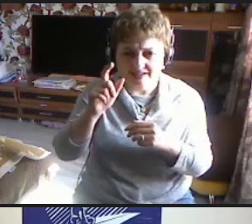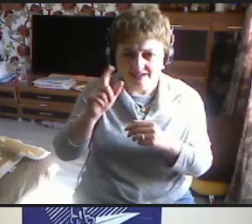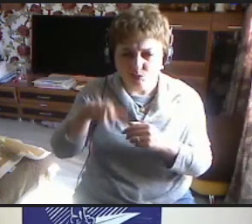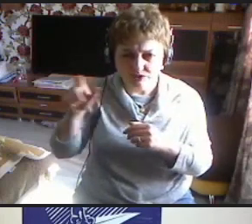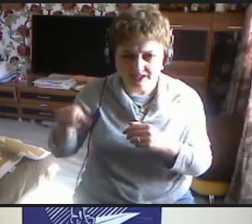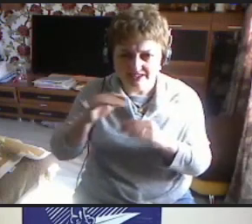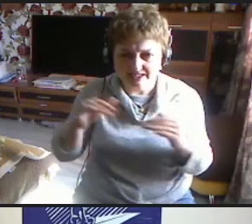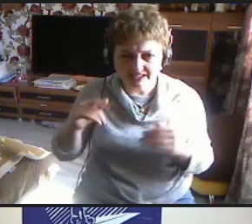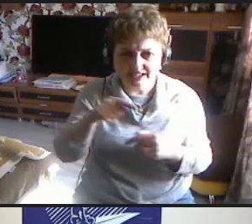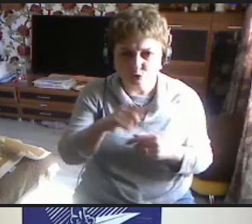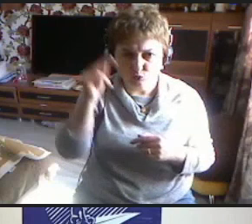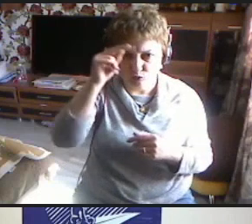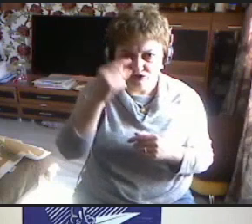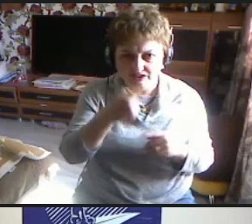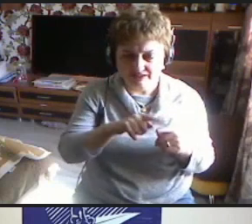прав